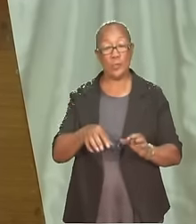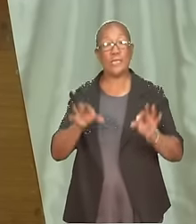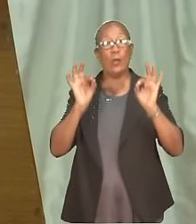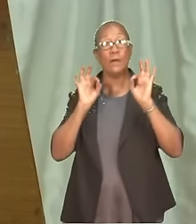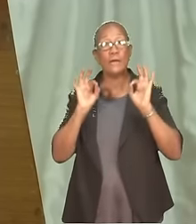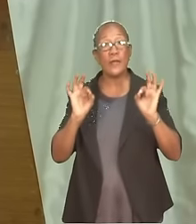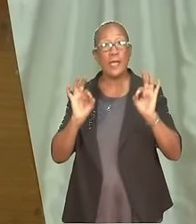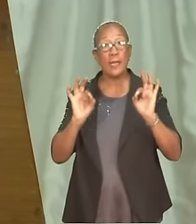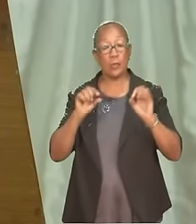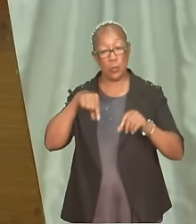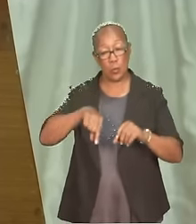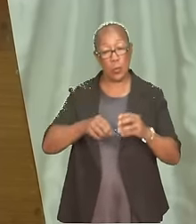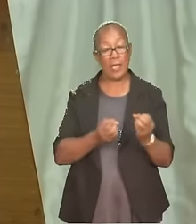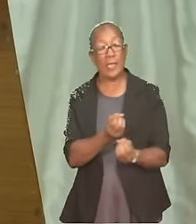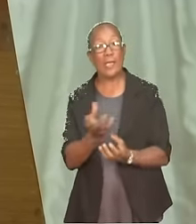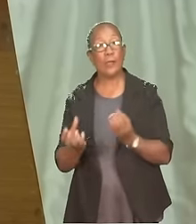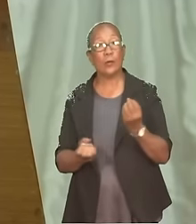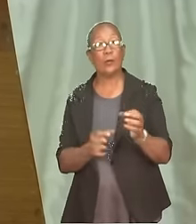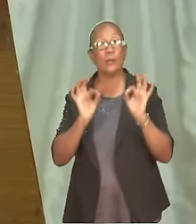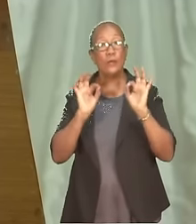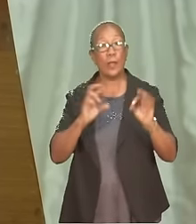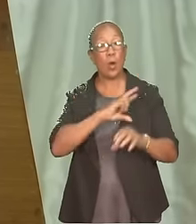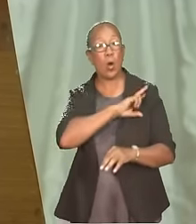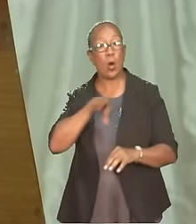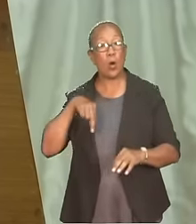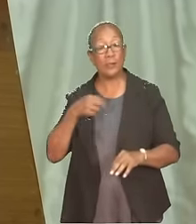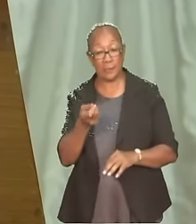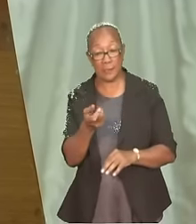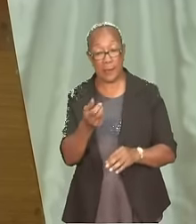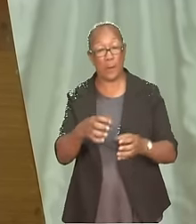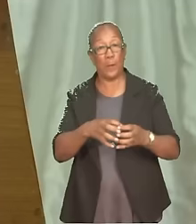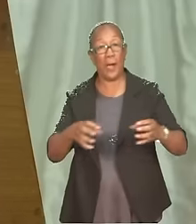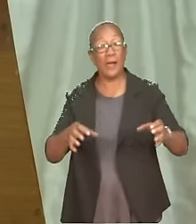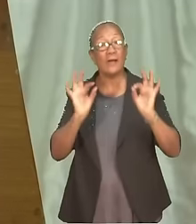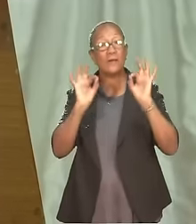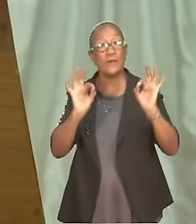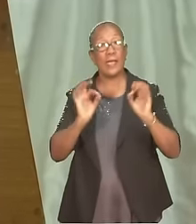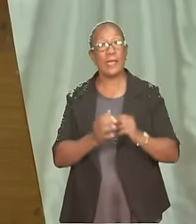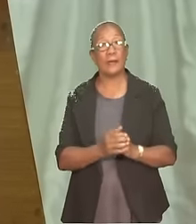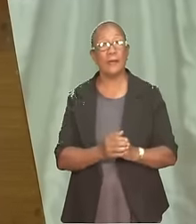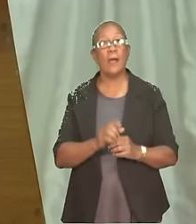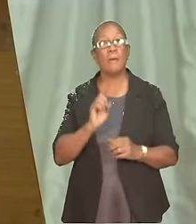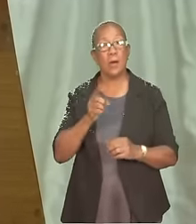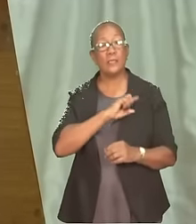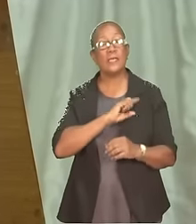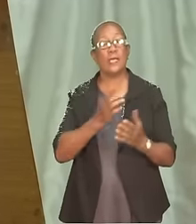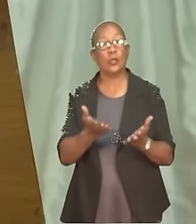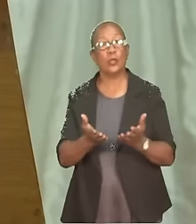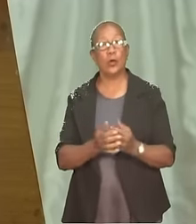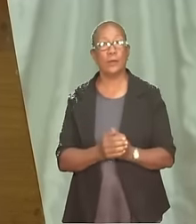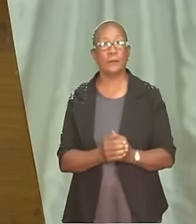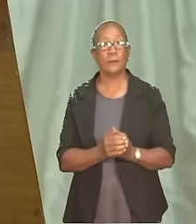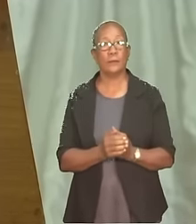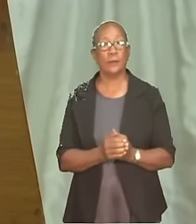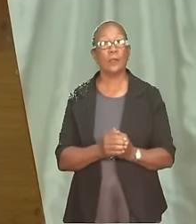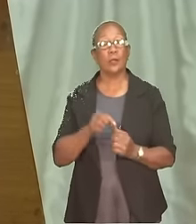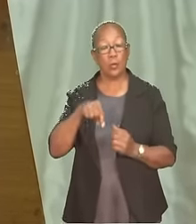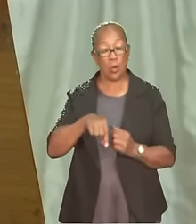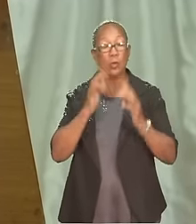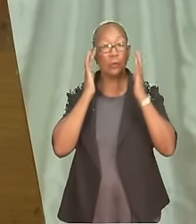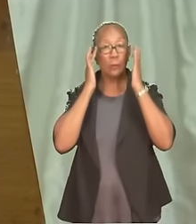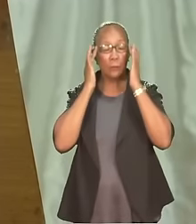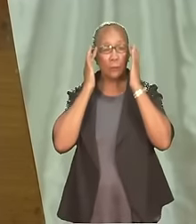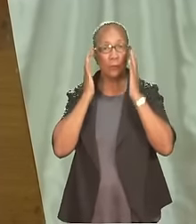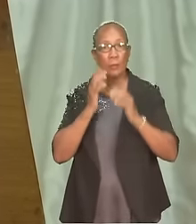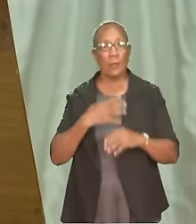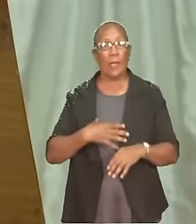Onze economie is veilig. Onze banken zijn veilig. Maar we zijn er nog niet. We zijn er nog niet.